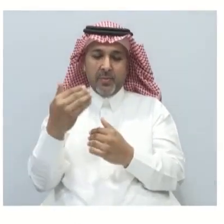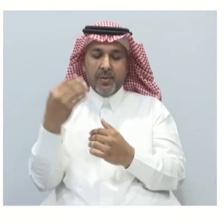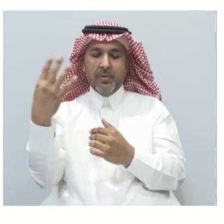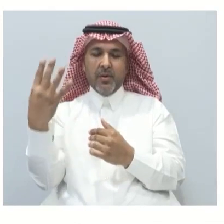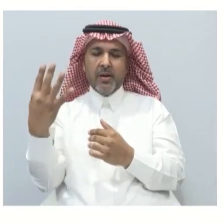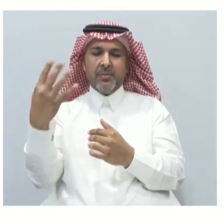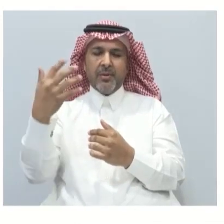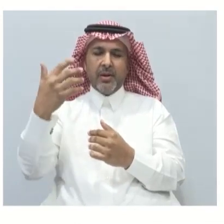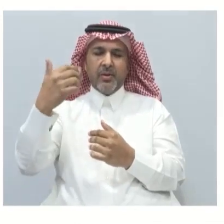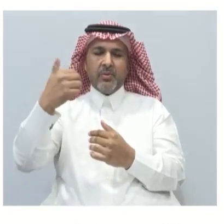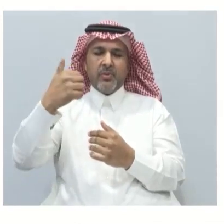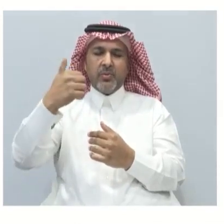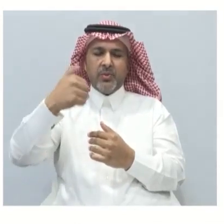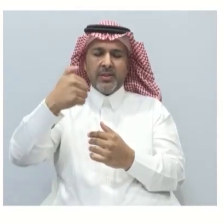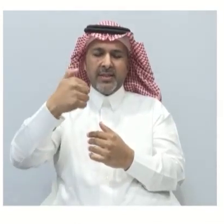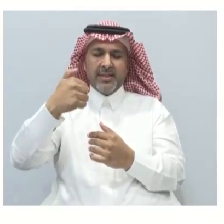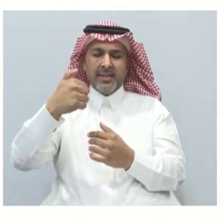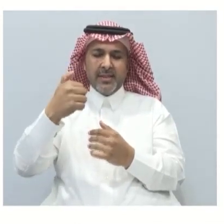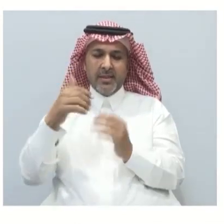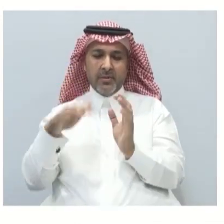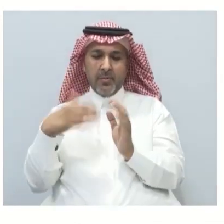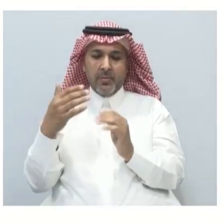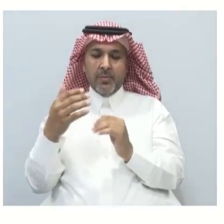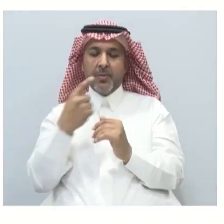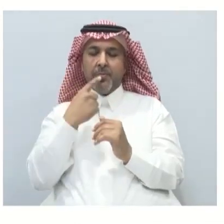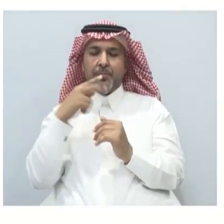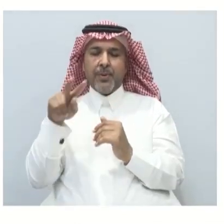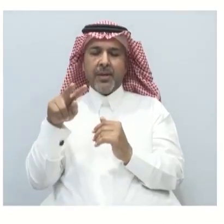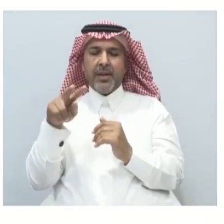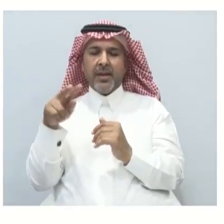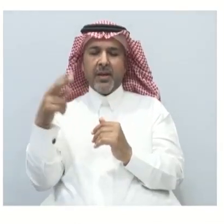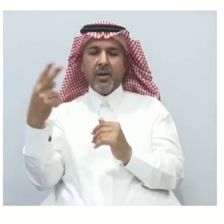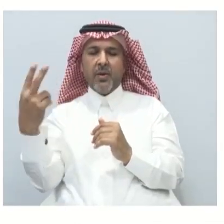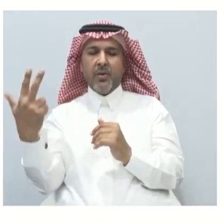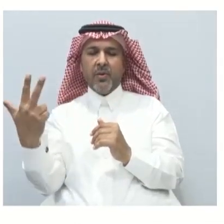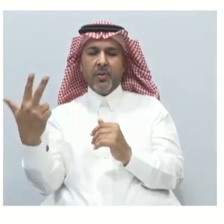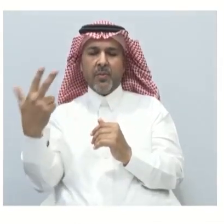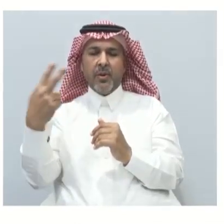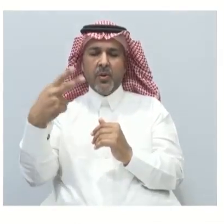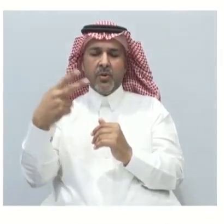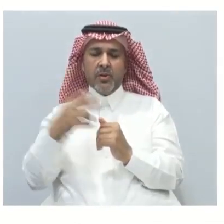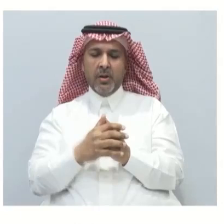اس 8 حيكون 266 2 اس 9 حيكون